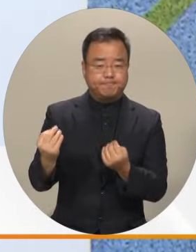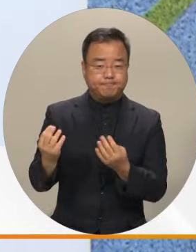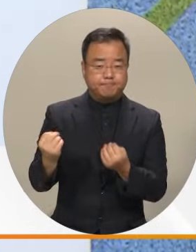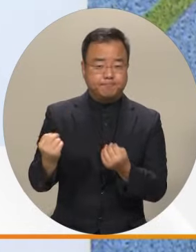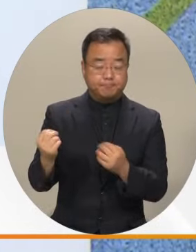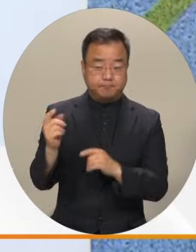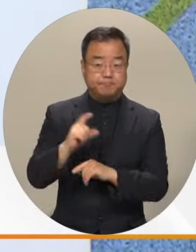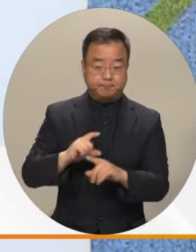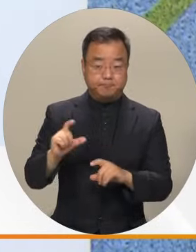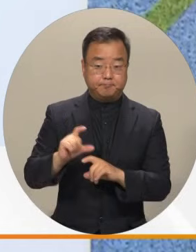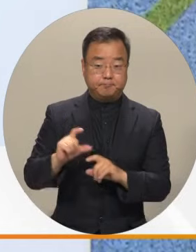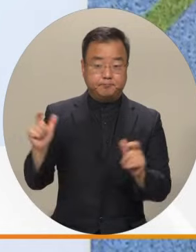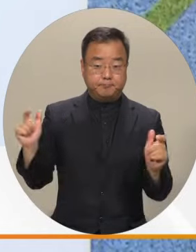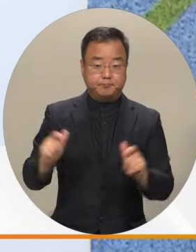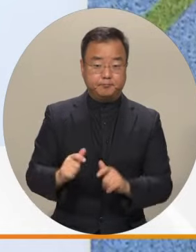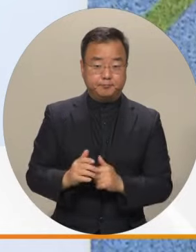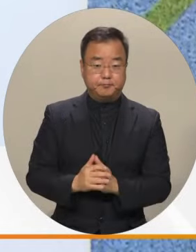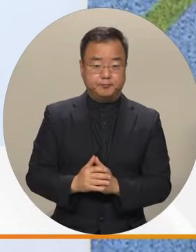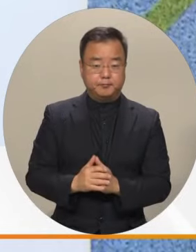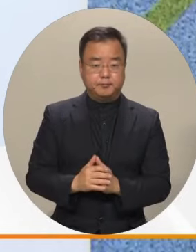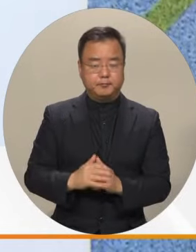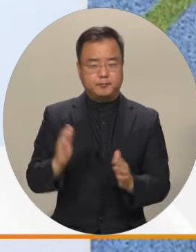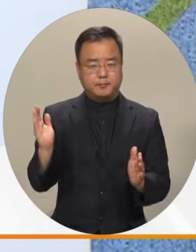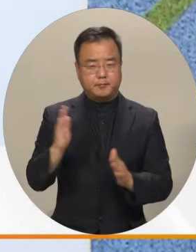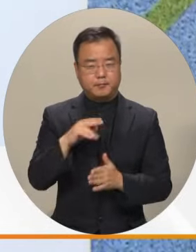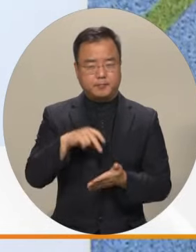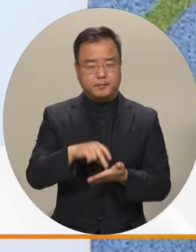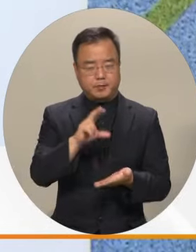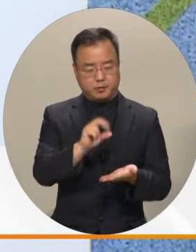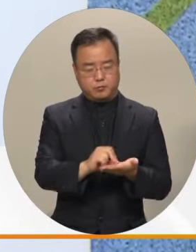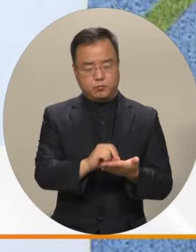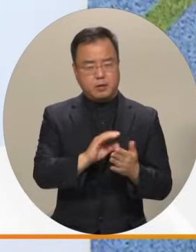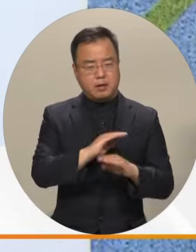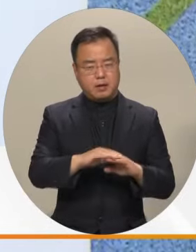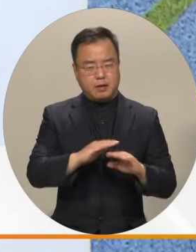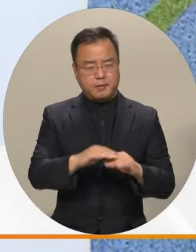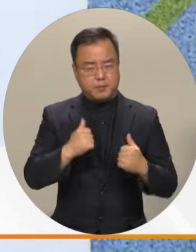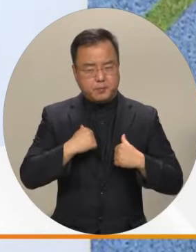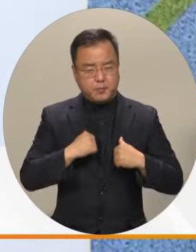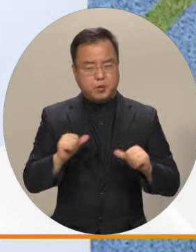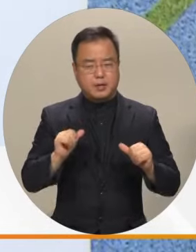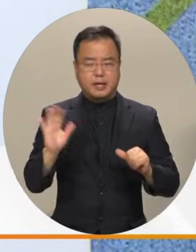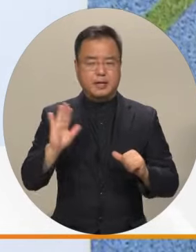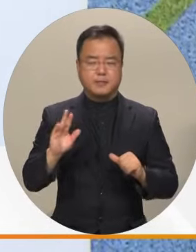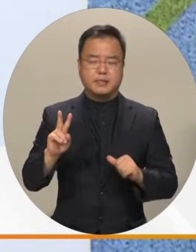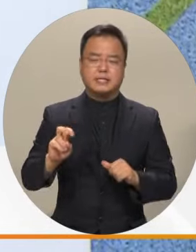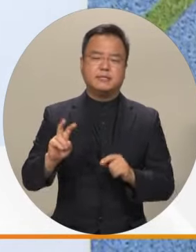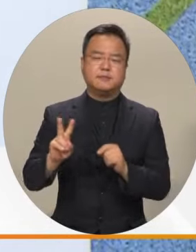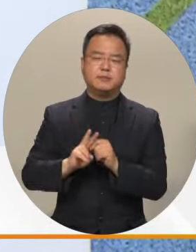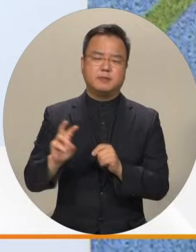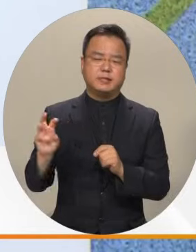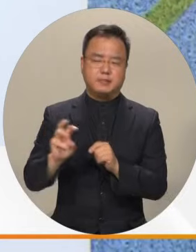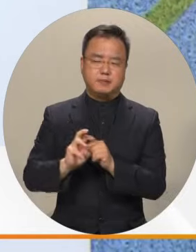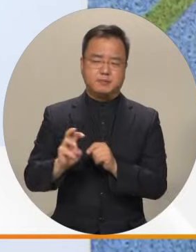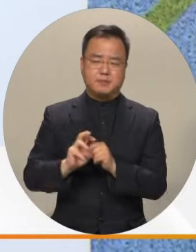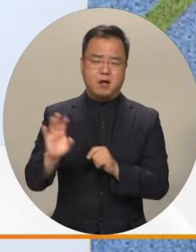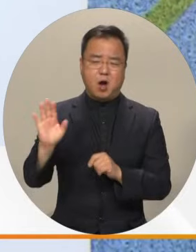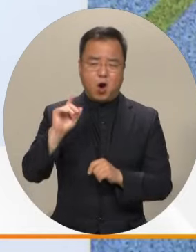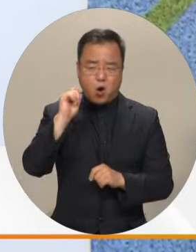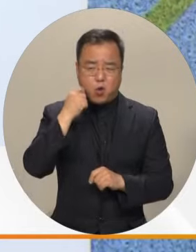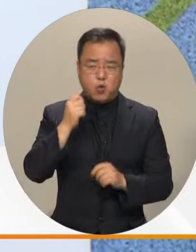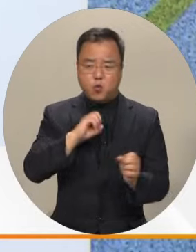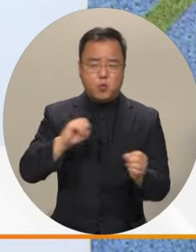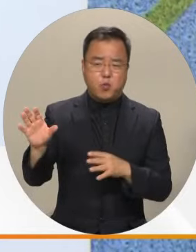어 수험생들이 문항을 포기하지 않고 그니까 저희가 22번 30번은 어려운 거니까 버려 어 이런 거